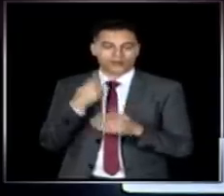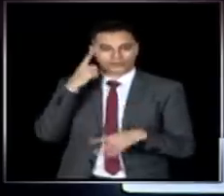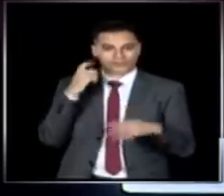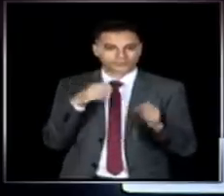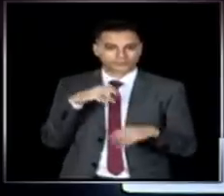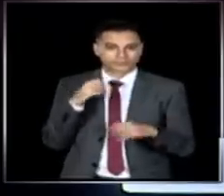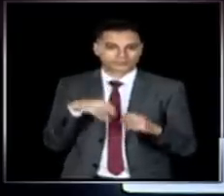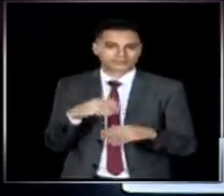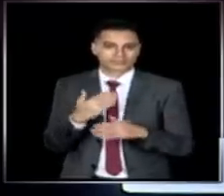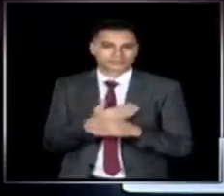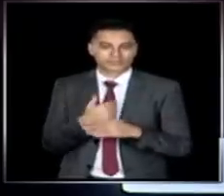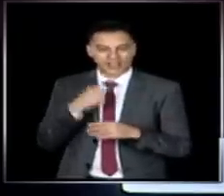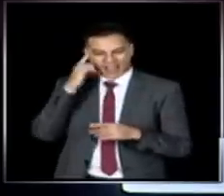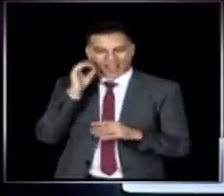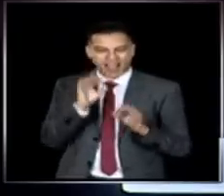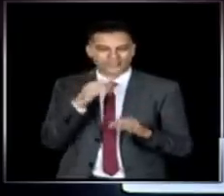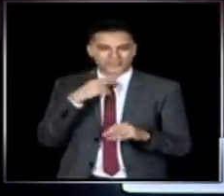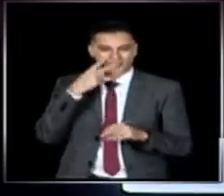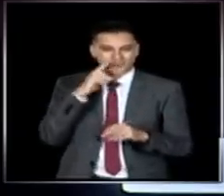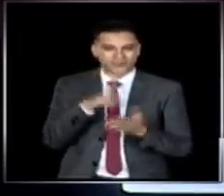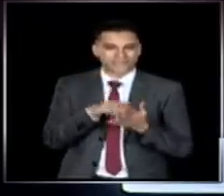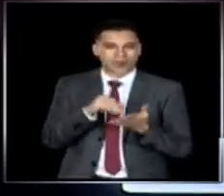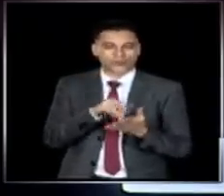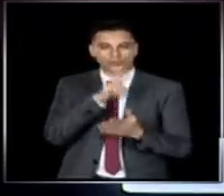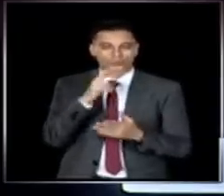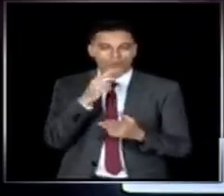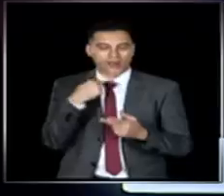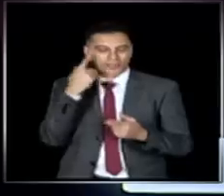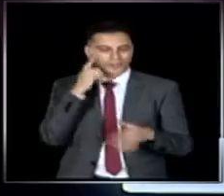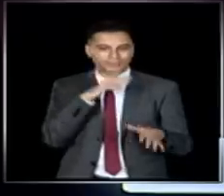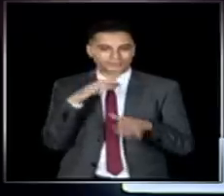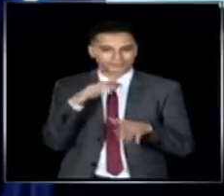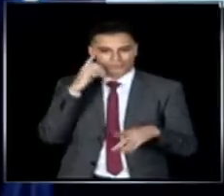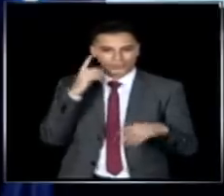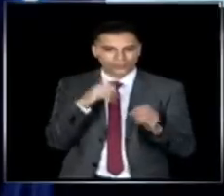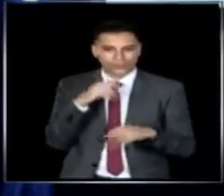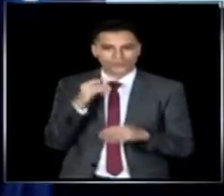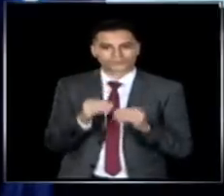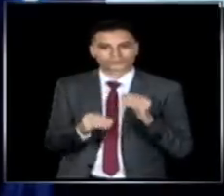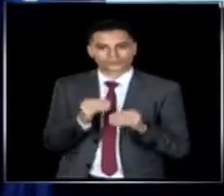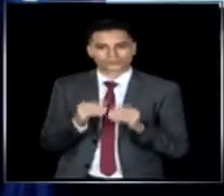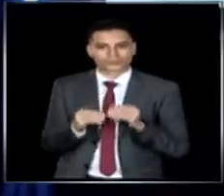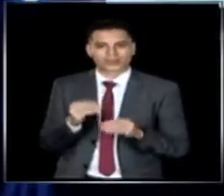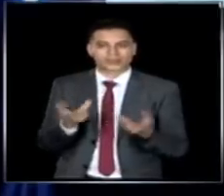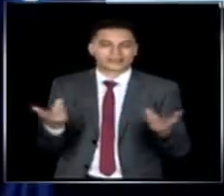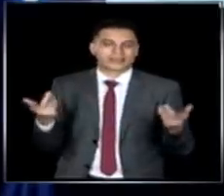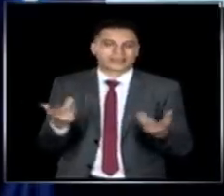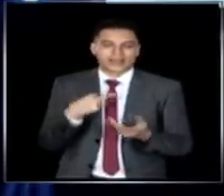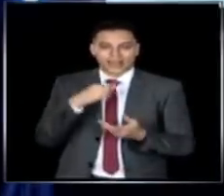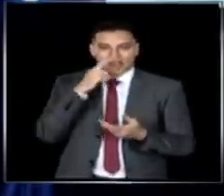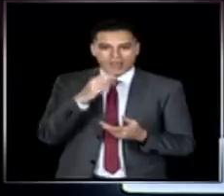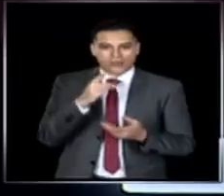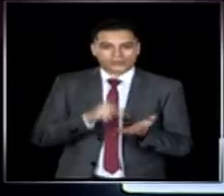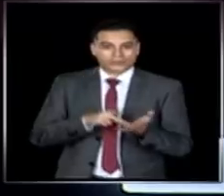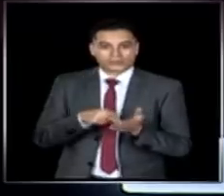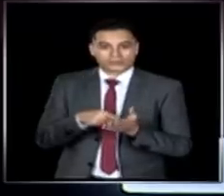ماليزيا أنا كنت مخمنة عندي في الورقة، فعلشان لما ظهرت أنا فتشاورنا يعني وقلنا إن إحنا إيه ناخد الريسك،